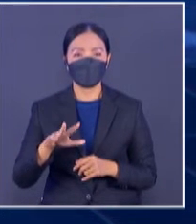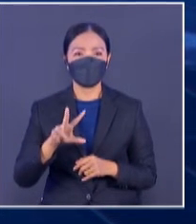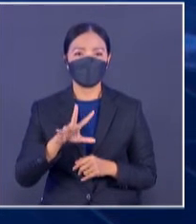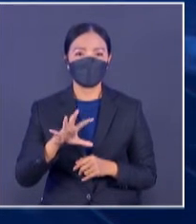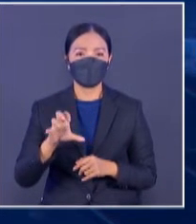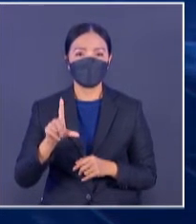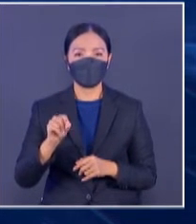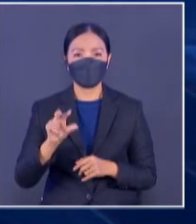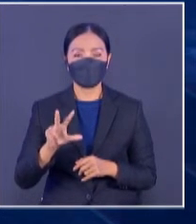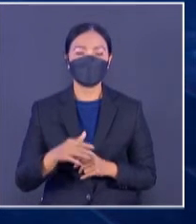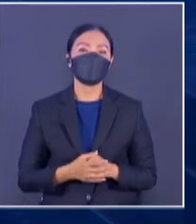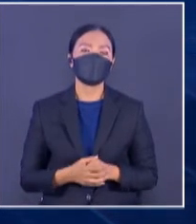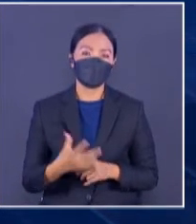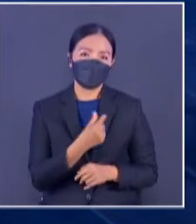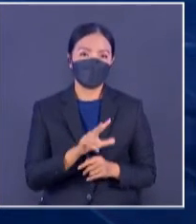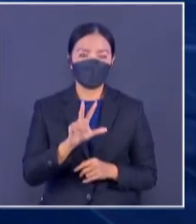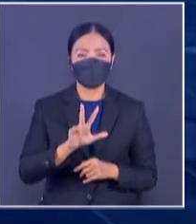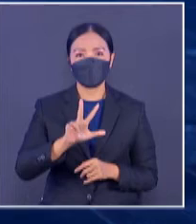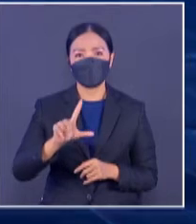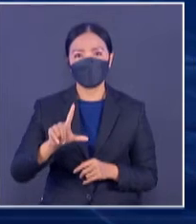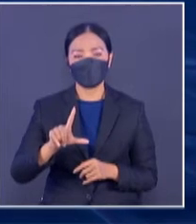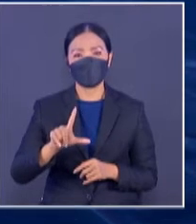39,205,523 โดสและเข็มที่3